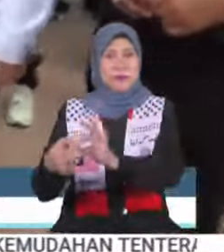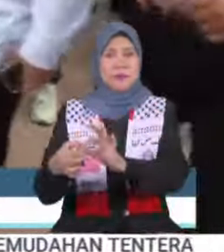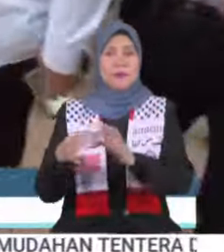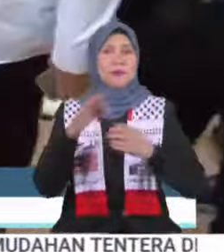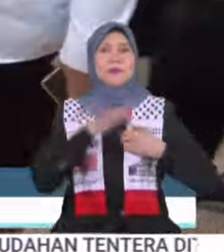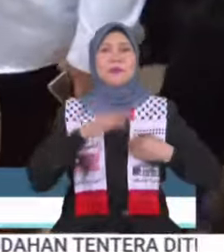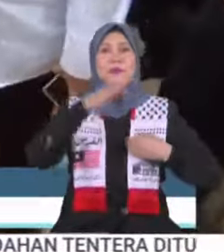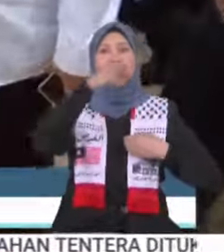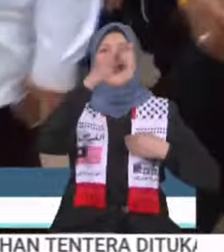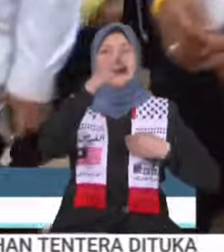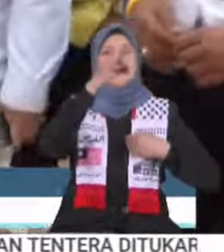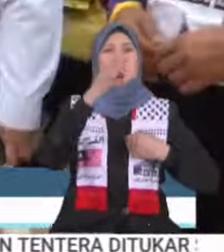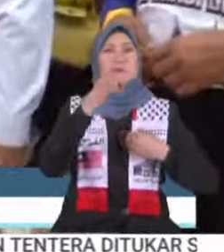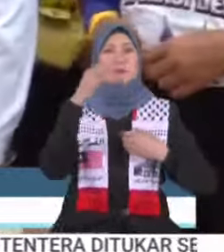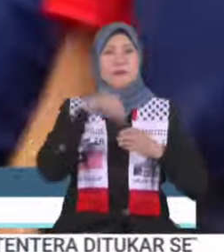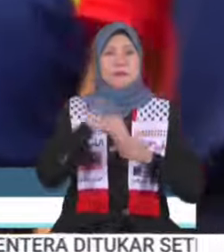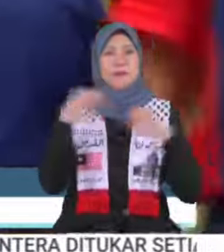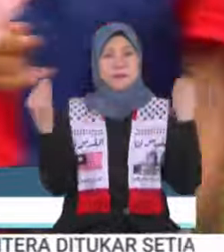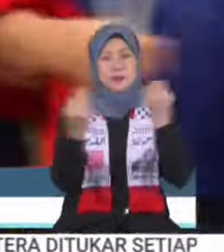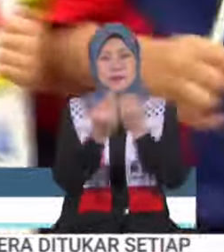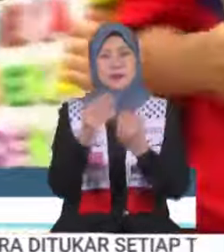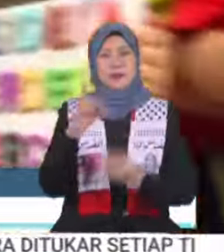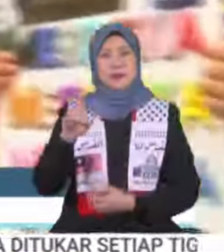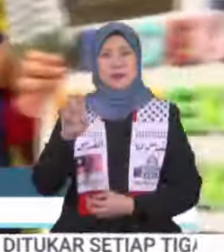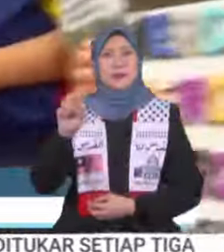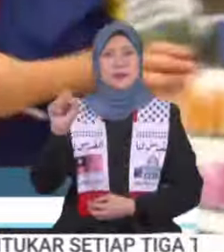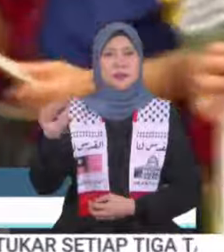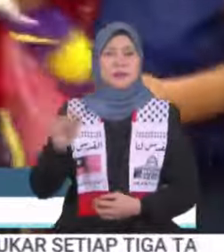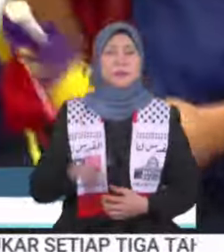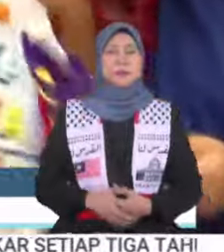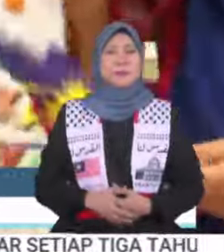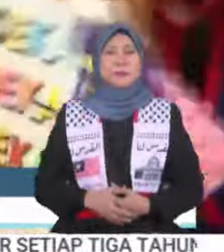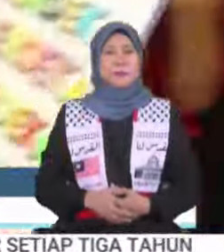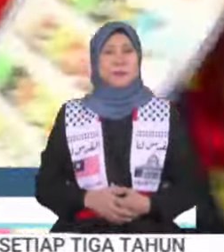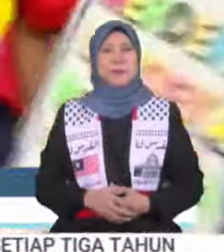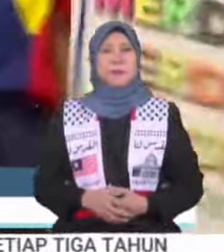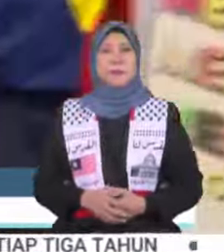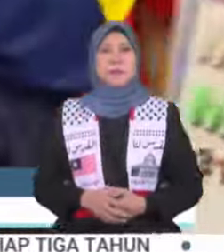dan semangat kerjasama dalam kalangan masyarakat desa.